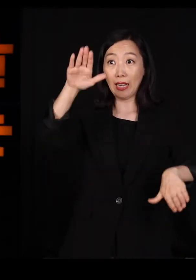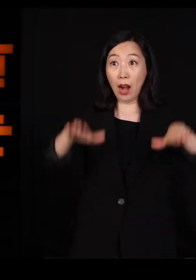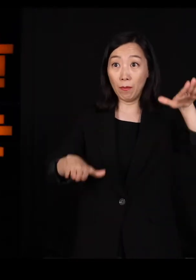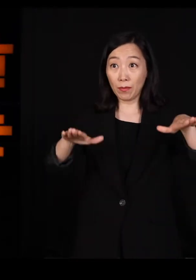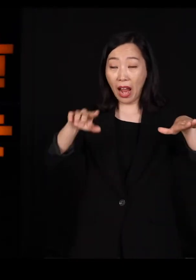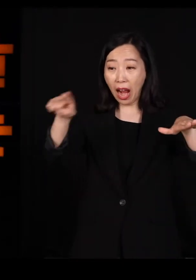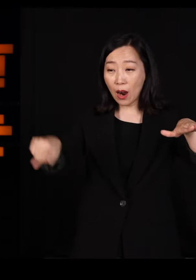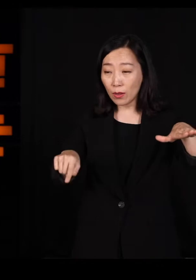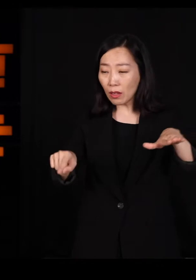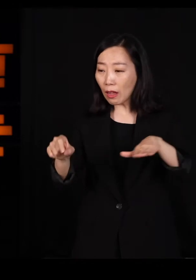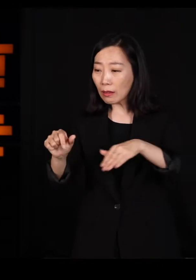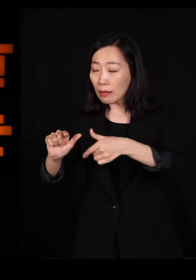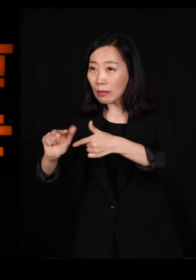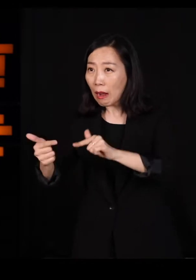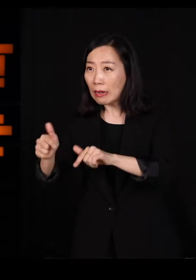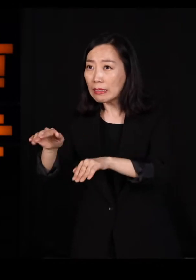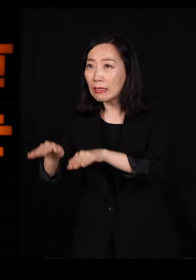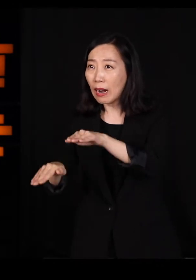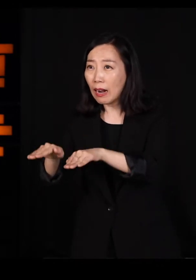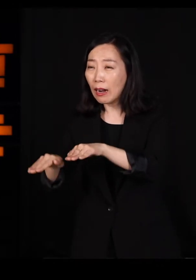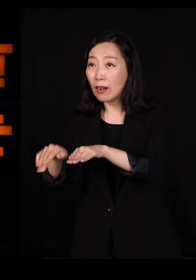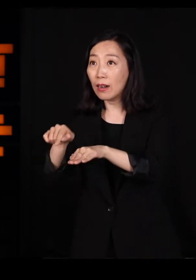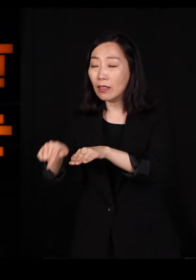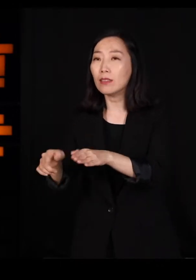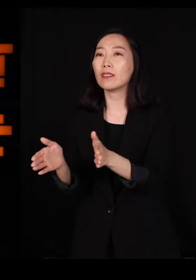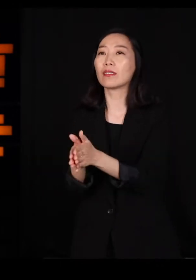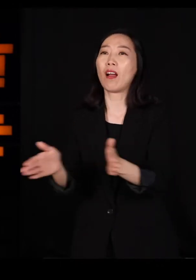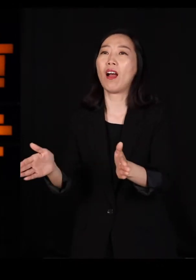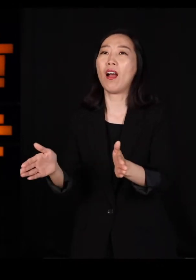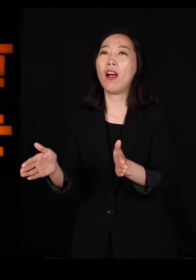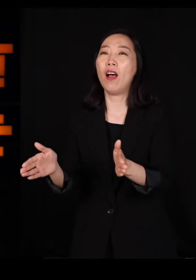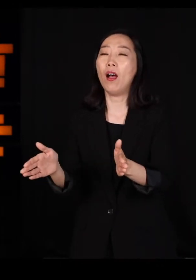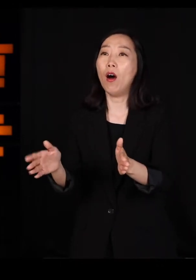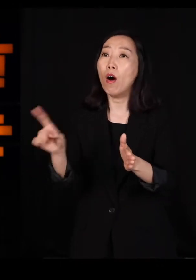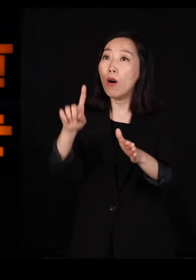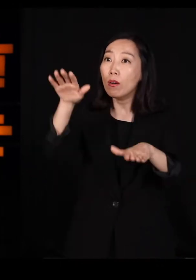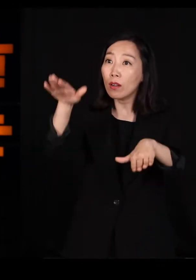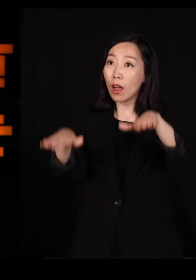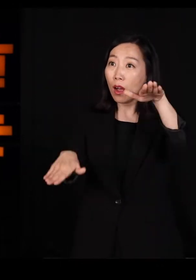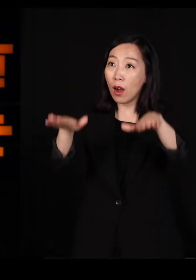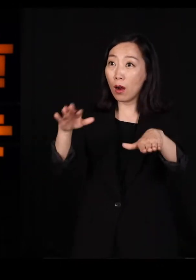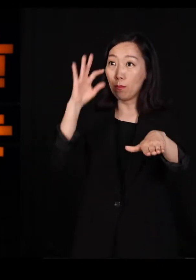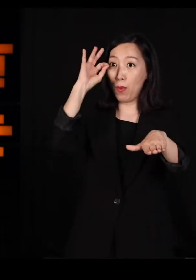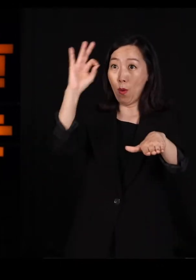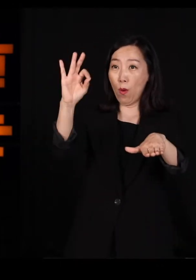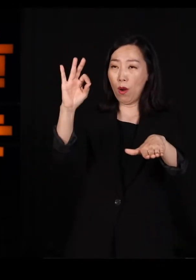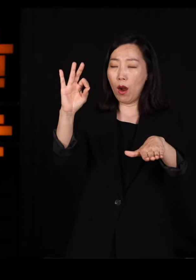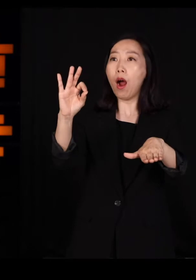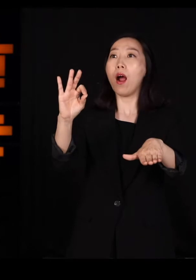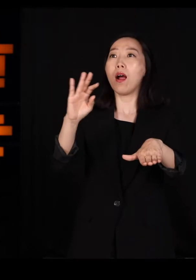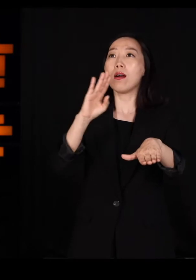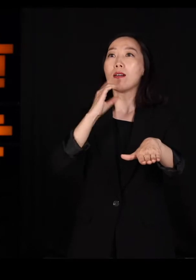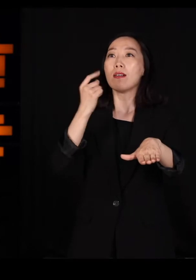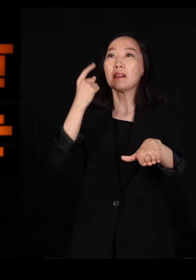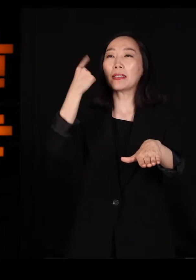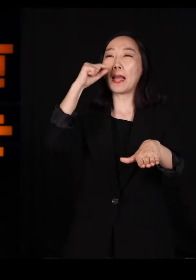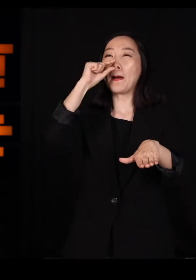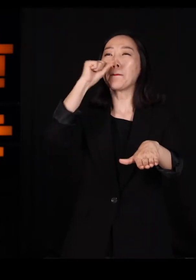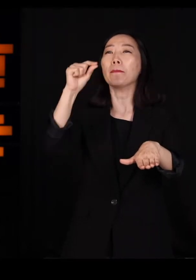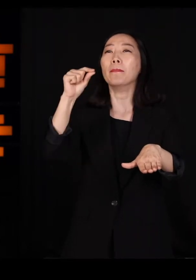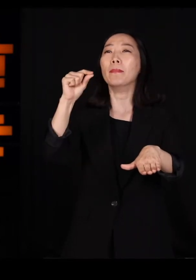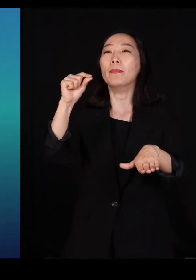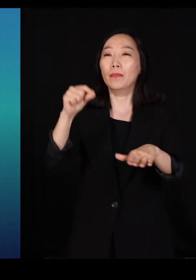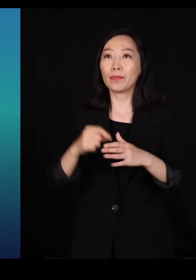차별이라는 것은 차이에서 시작됩니다. 어떤 차이를 우리가 어떻게 보는가에 민감할 수밖에